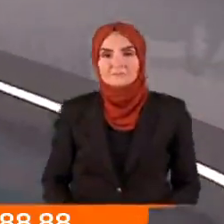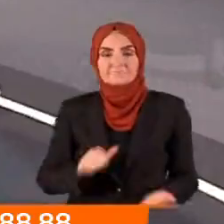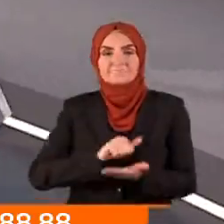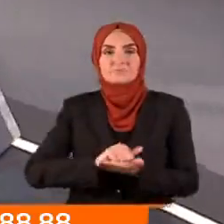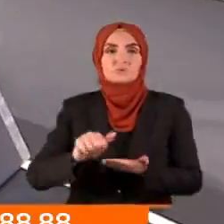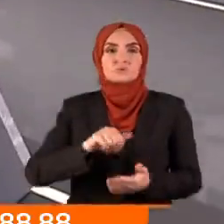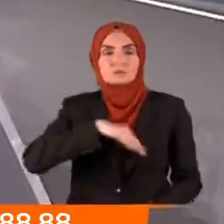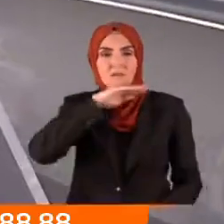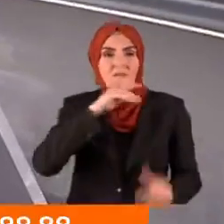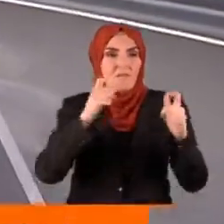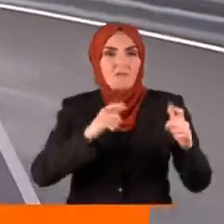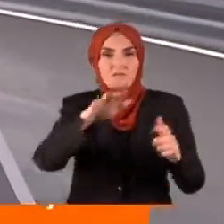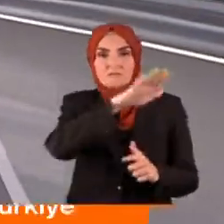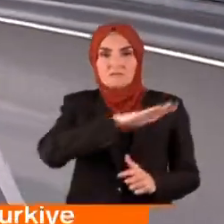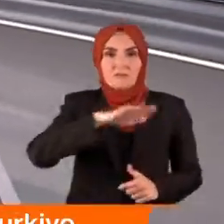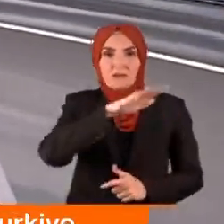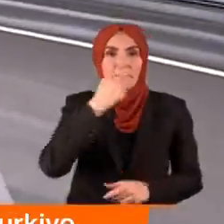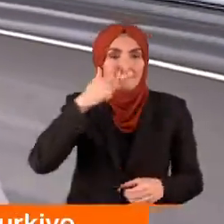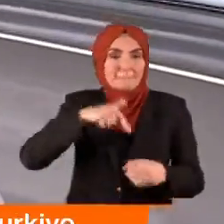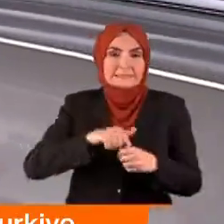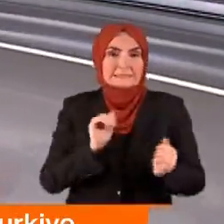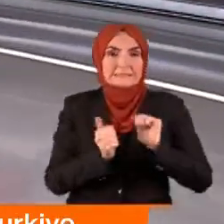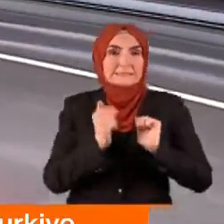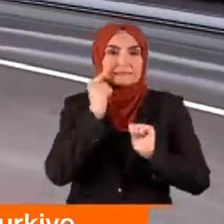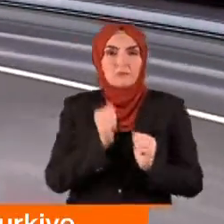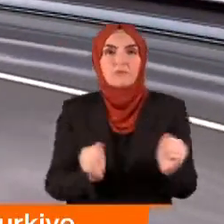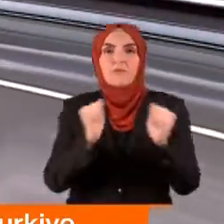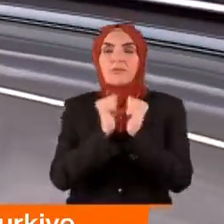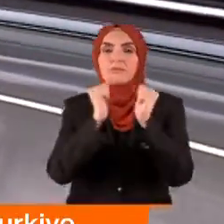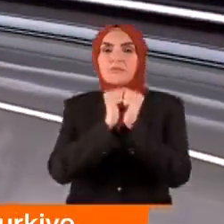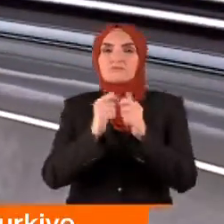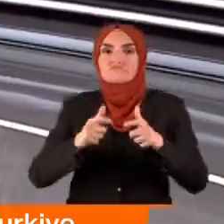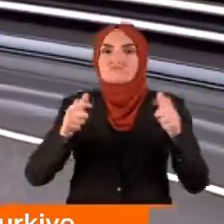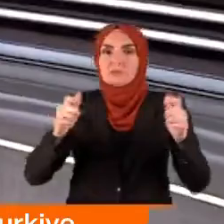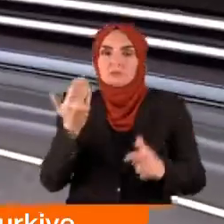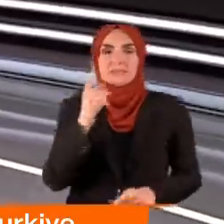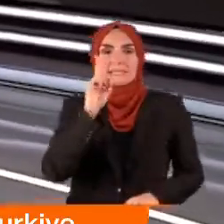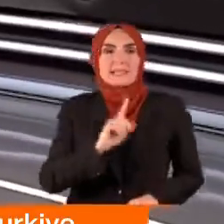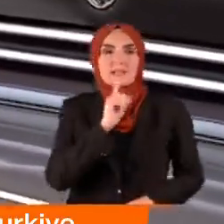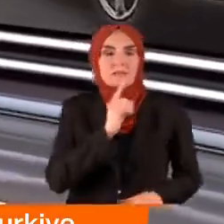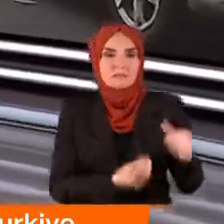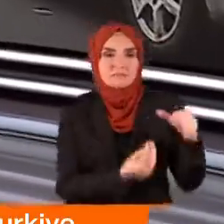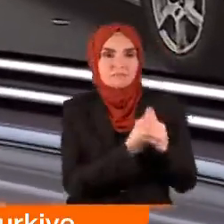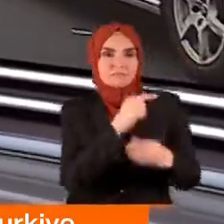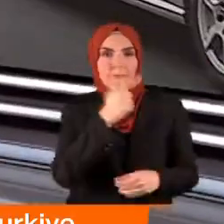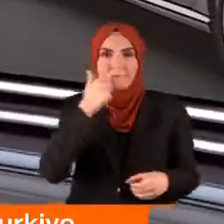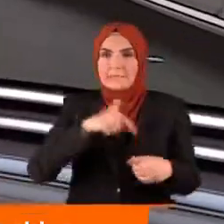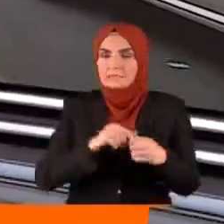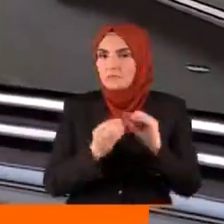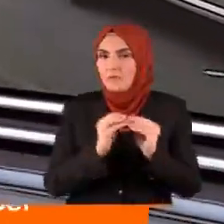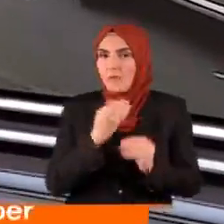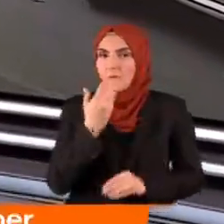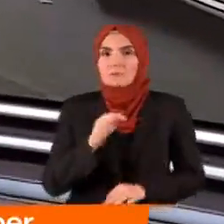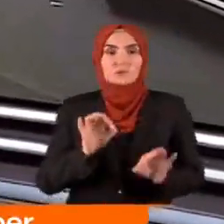Tüm Avrupa'yı etkisi altına alan enerji krizi katlanarak artıyor. İlk olarak İngiltere'de baş gösteren akaryakıt sıkıntısına Almanya'da